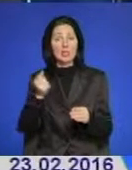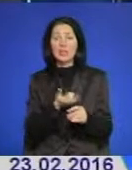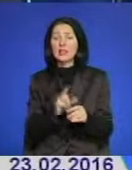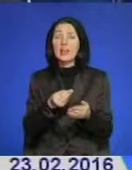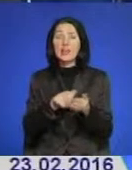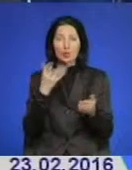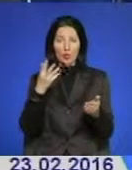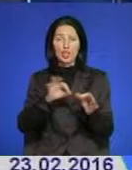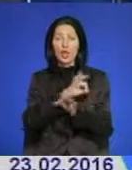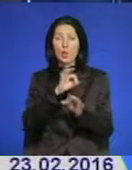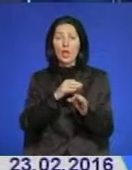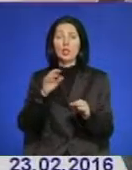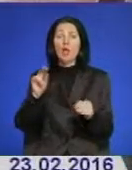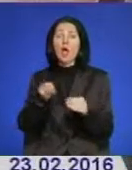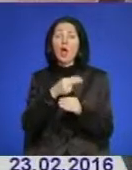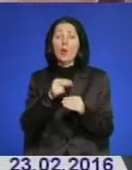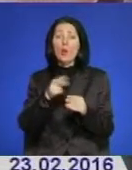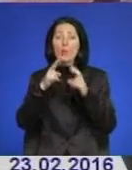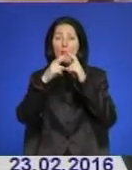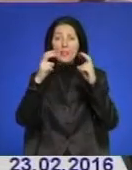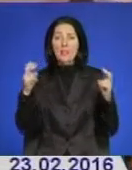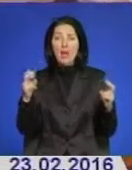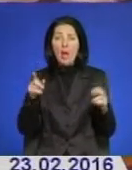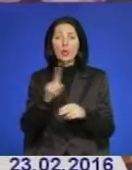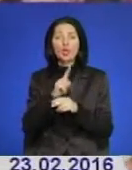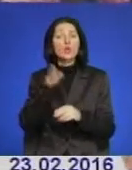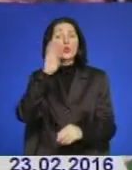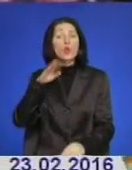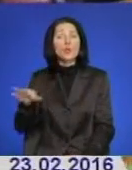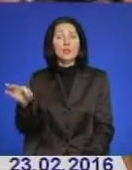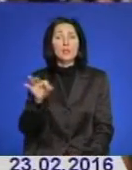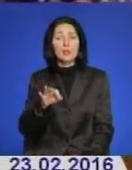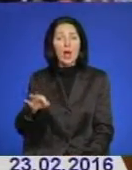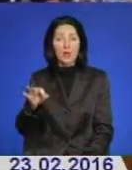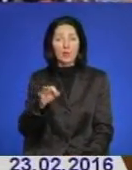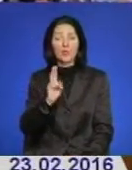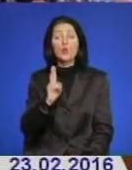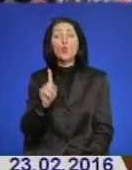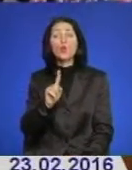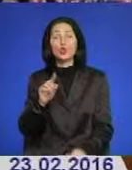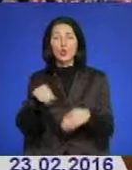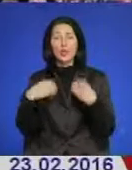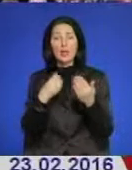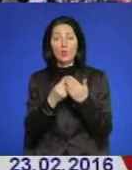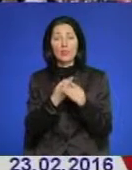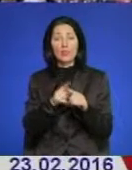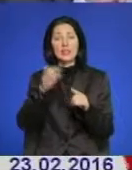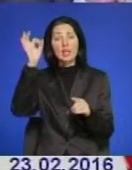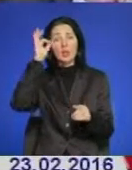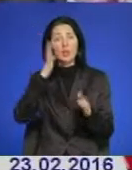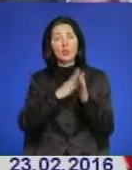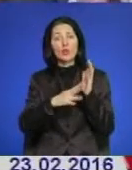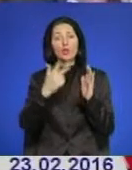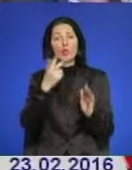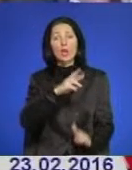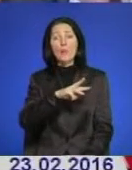реконструкція дамби Тернопільського ставу. Кому й на що надати кошти? А це, нагадуємо, 93 мільйони гривень